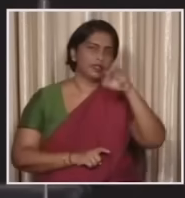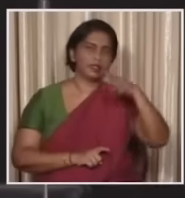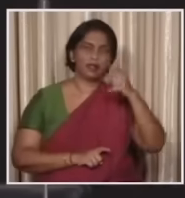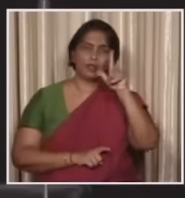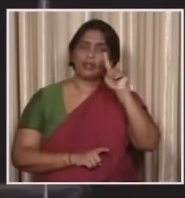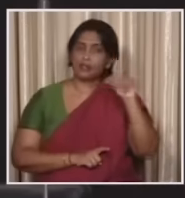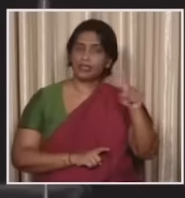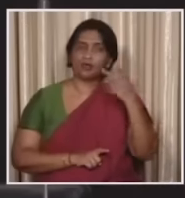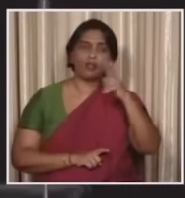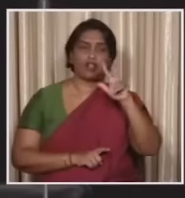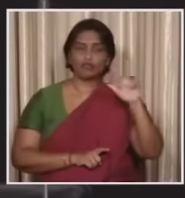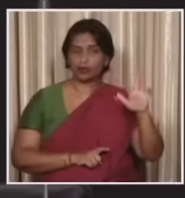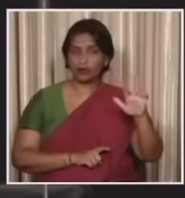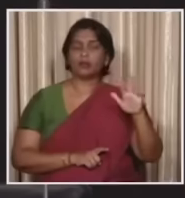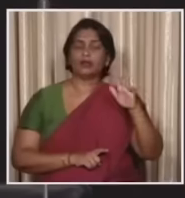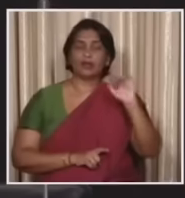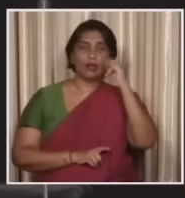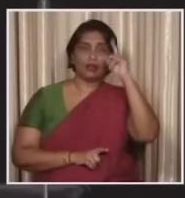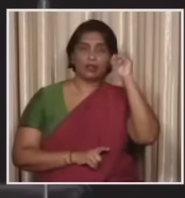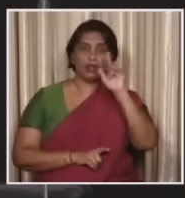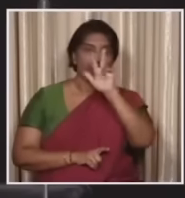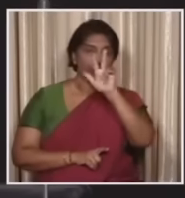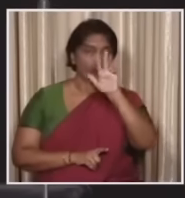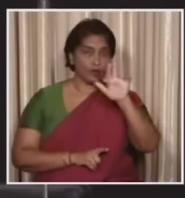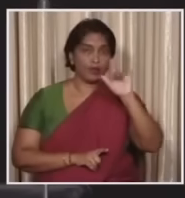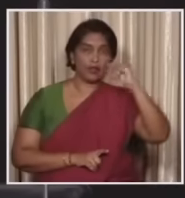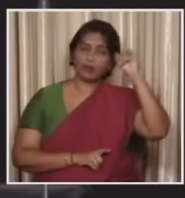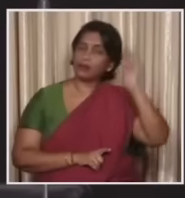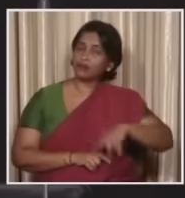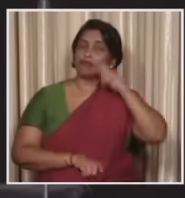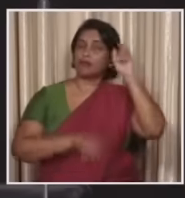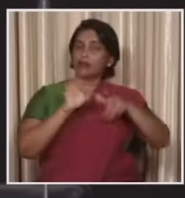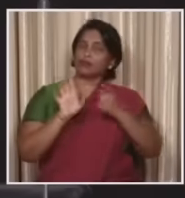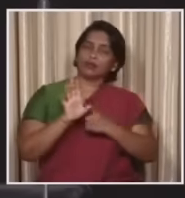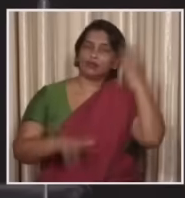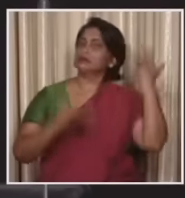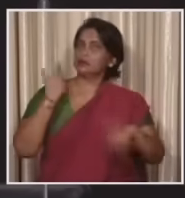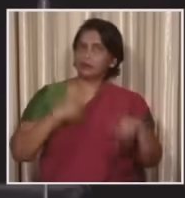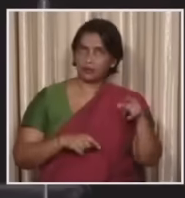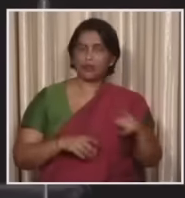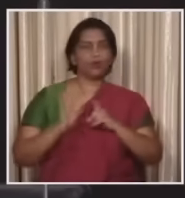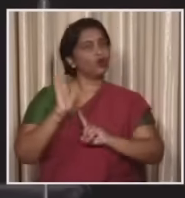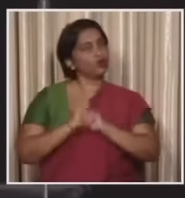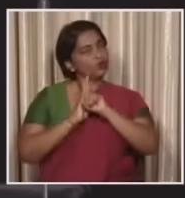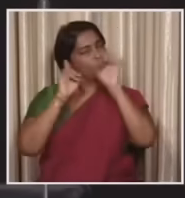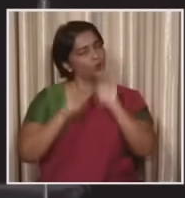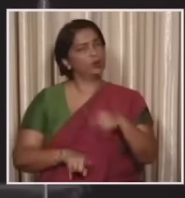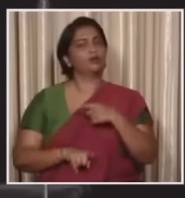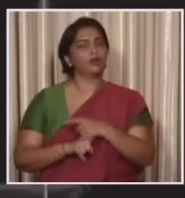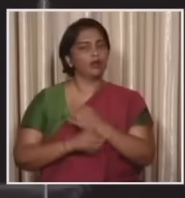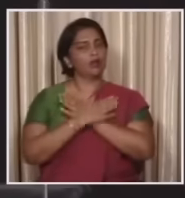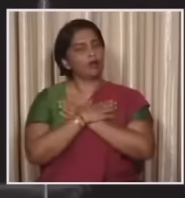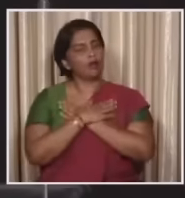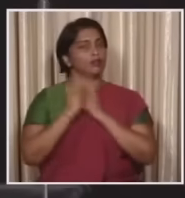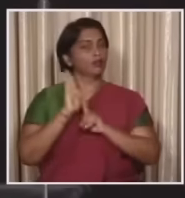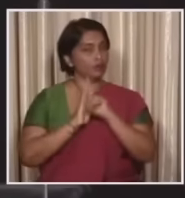1971 සහ 89 60000ක් 89 දී 60000ක් තරුණ ජීවිත විනාශ වුණා. උතුරෙත් එහෙමයි, ආදරණීය